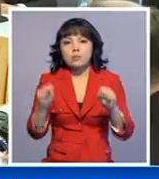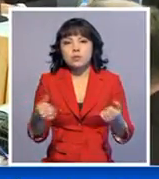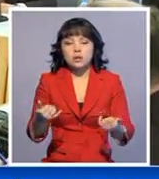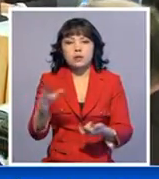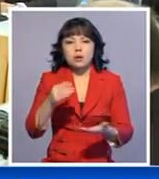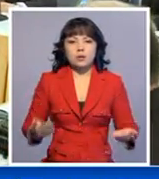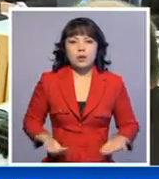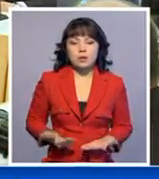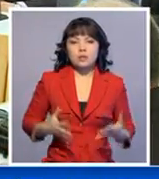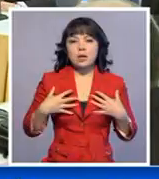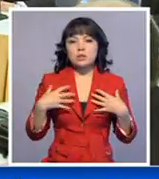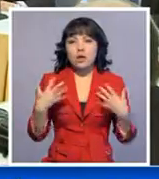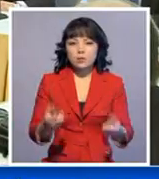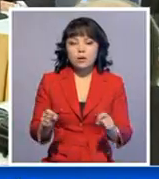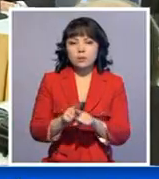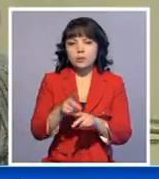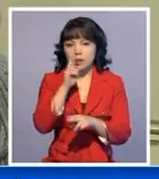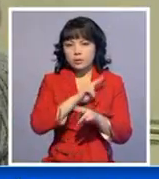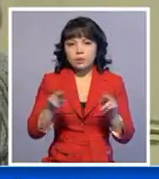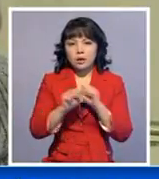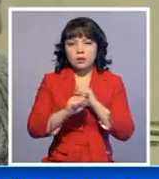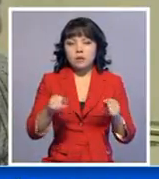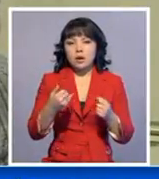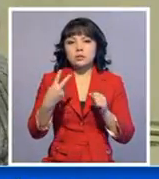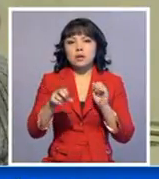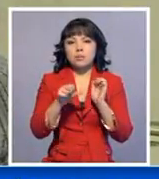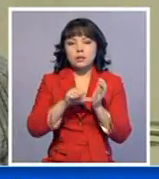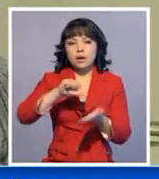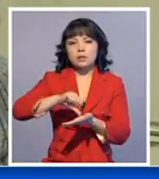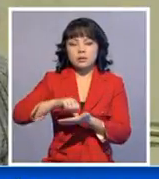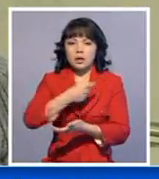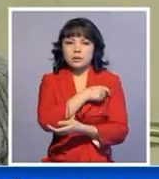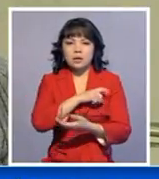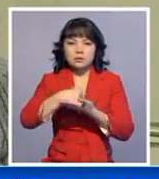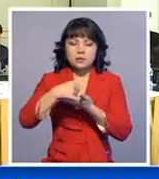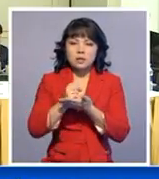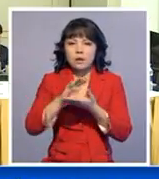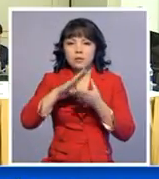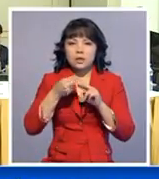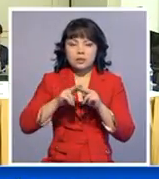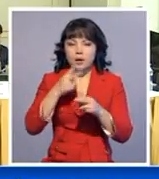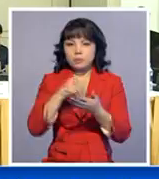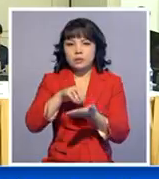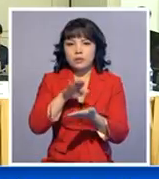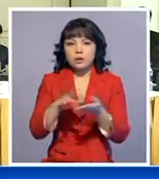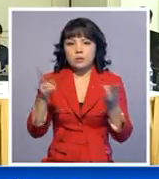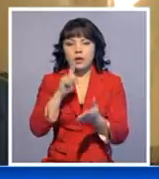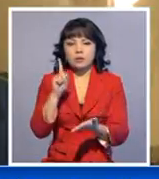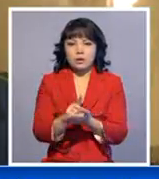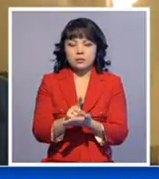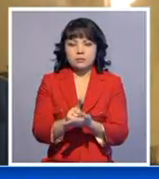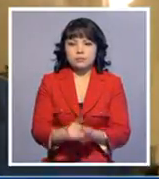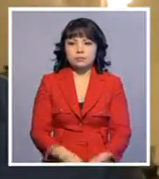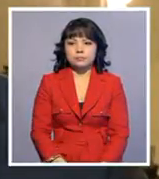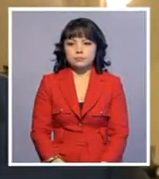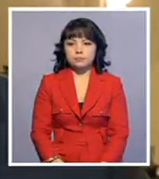денсаулығын жоғалту тәуекелі жоғары қызметкерлердің 26 санаты дактилоскопиялық тіркеуге міндетті түрде алынады. Бұл не